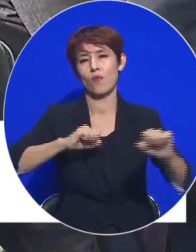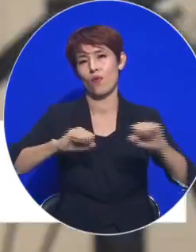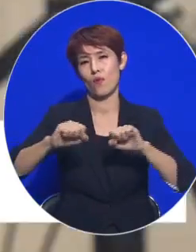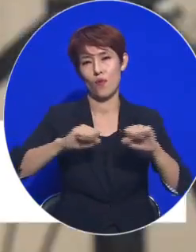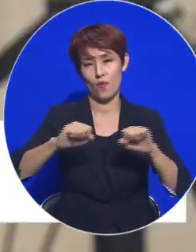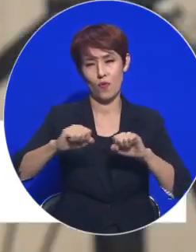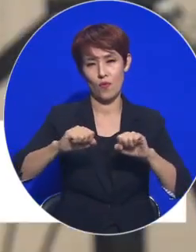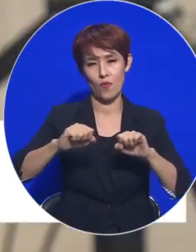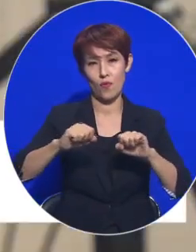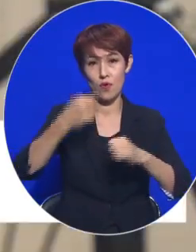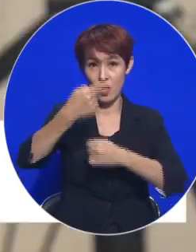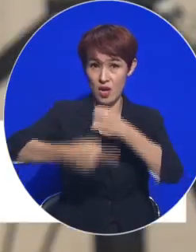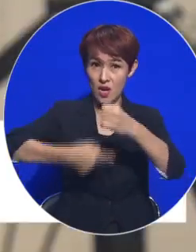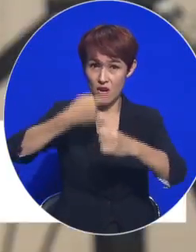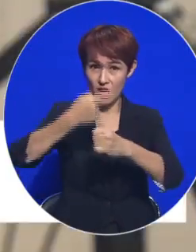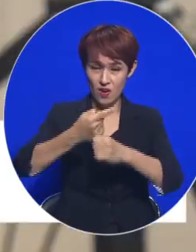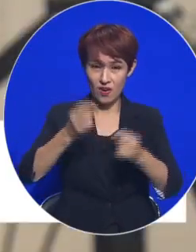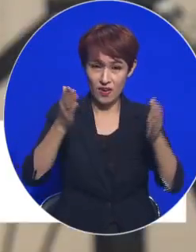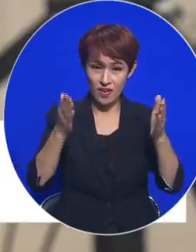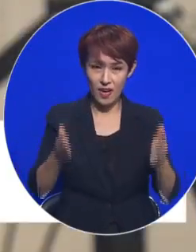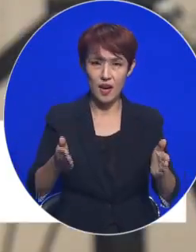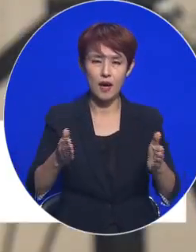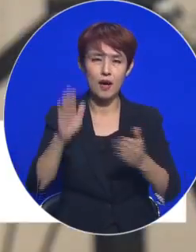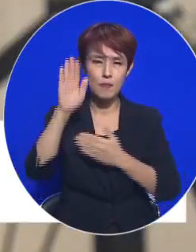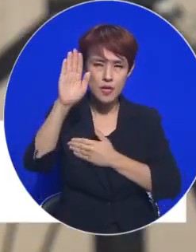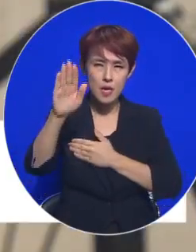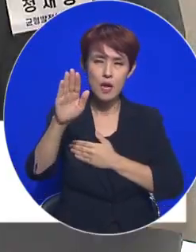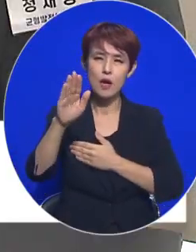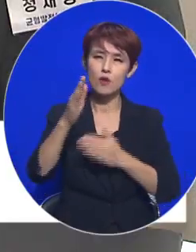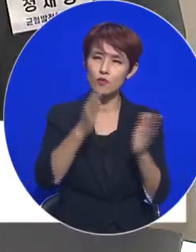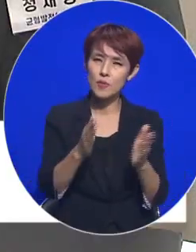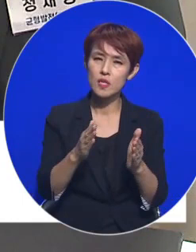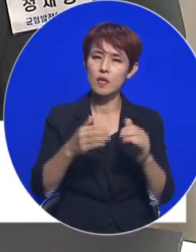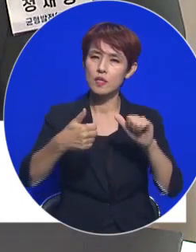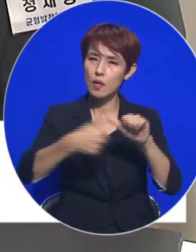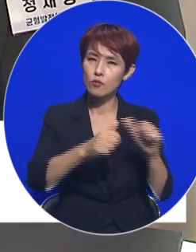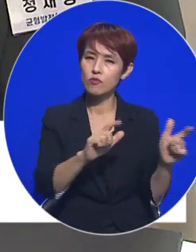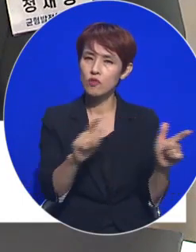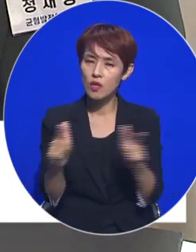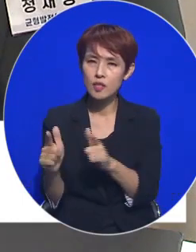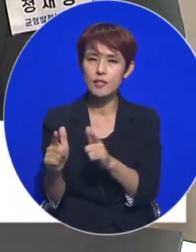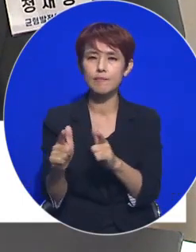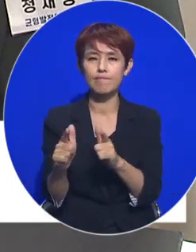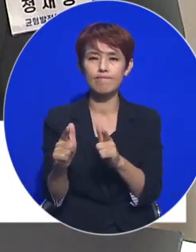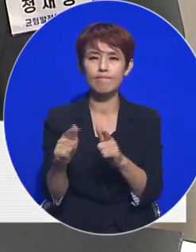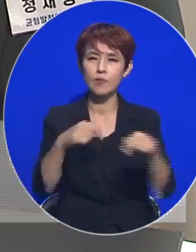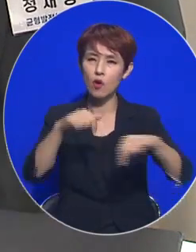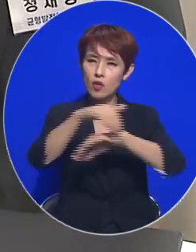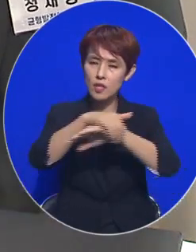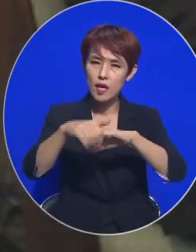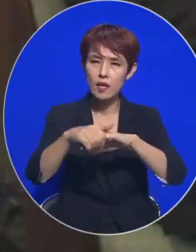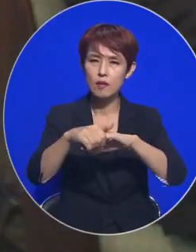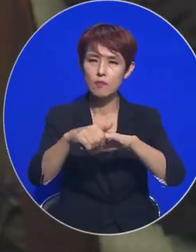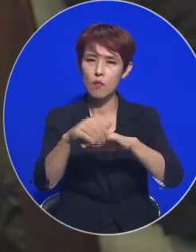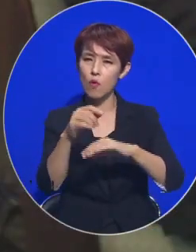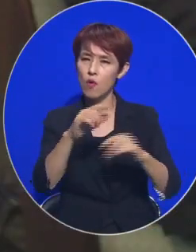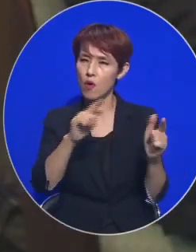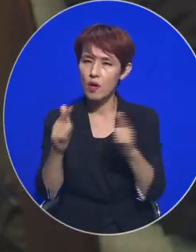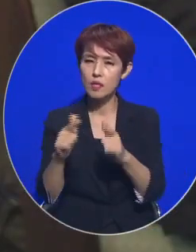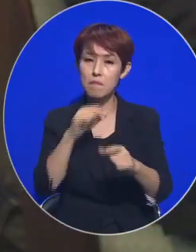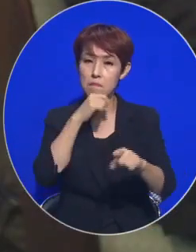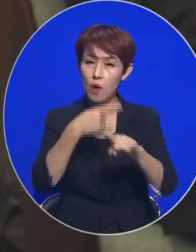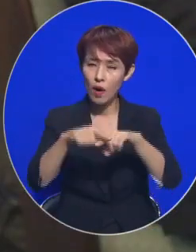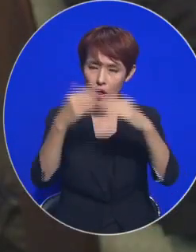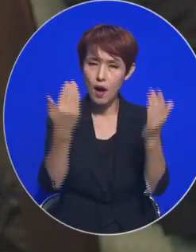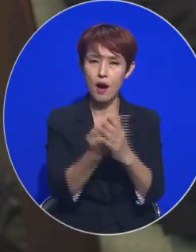되는데 1년의 임기 동안 미래과제 발굴과 자문, 모니터링 등 정책 입안부터 평가까지 전 단계에